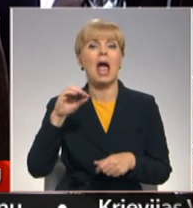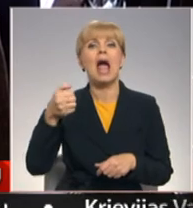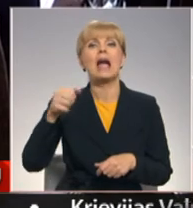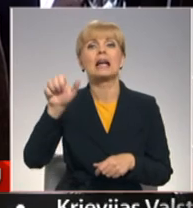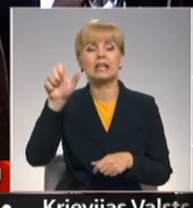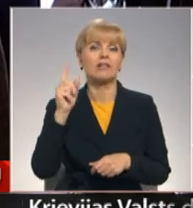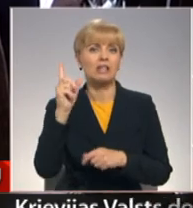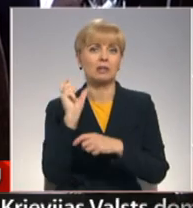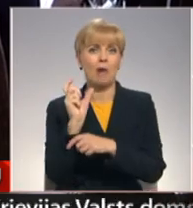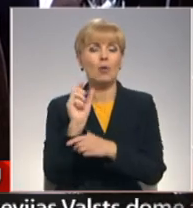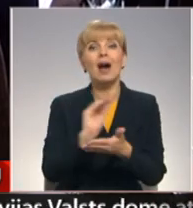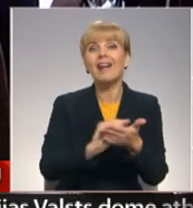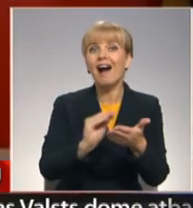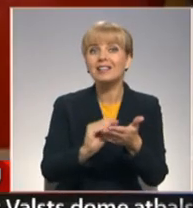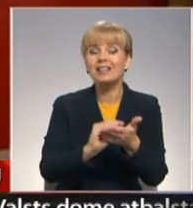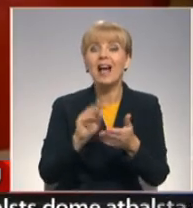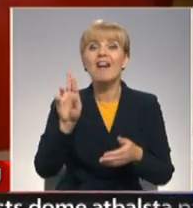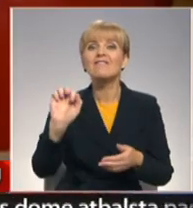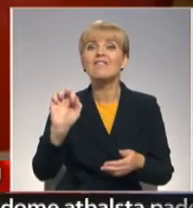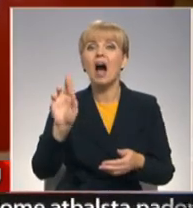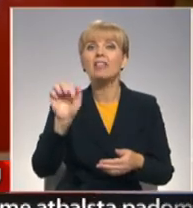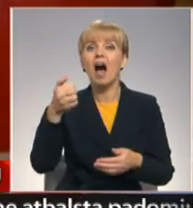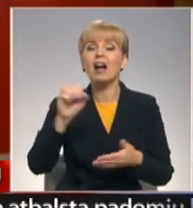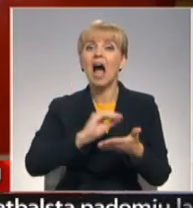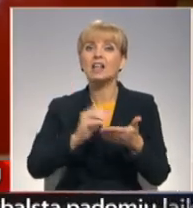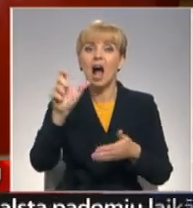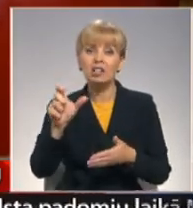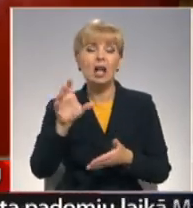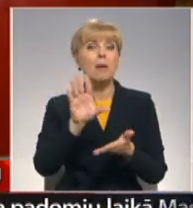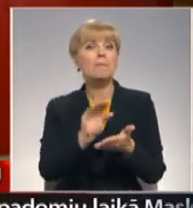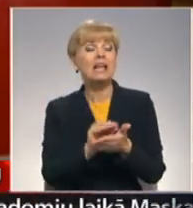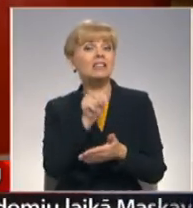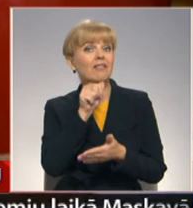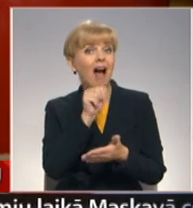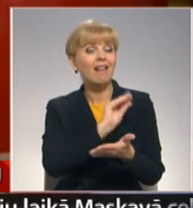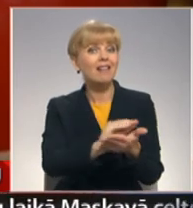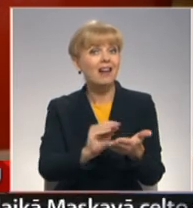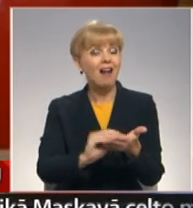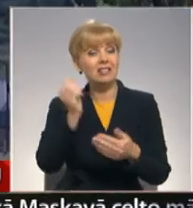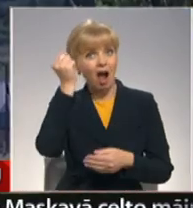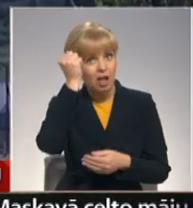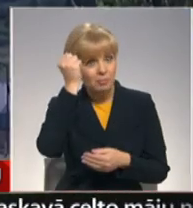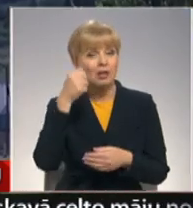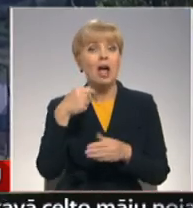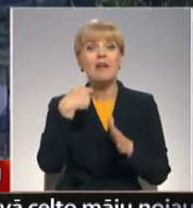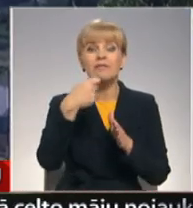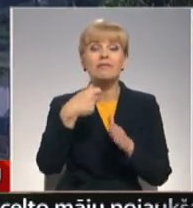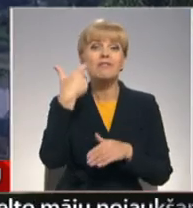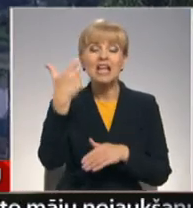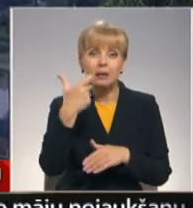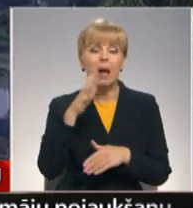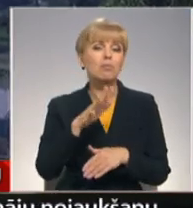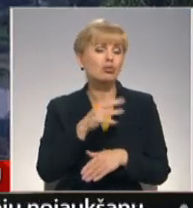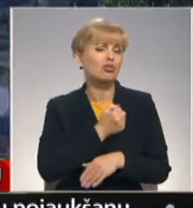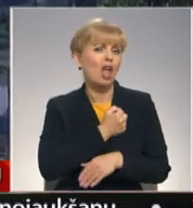vienā vagonā ar rakstniece Melāniju Vanagu, nāks pieredzēt arī to, par ko viņi vēlāk rakstīs savās atmiņās. Un arī filmā būs skaudrais